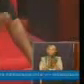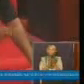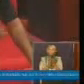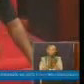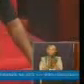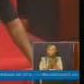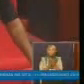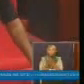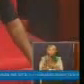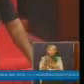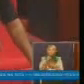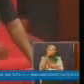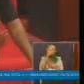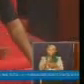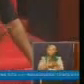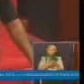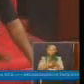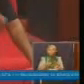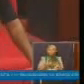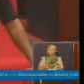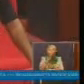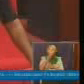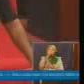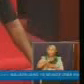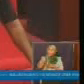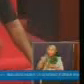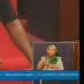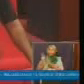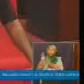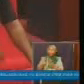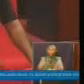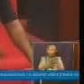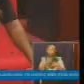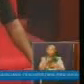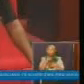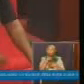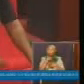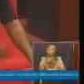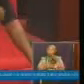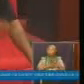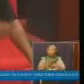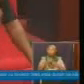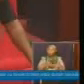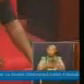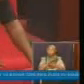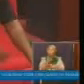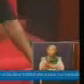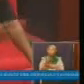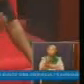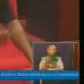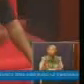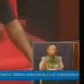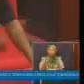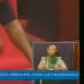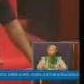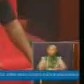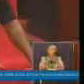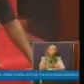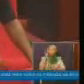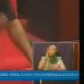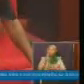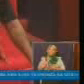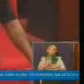Fedha hizi tunazotumia hapa na watu wanapanga njama kukwamisha mchakato, ni fedha ambazo tungeweza kuwapa vijana wanaolala njaa kila